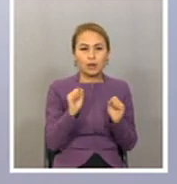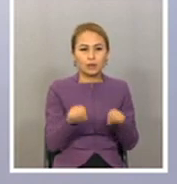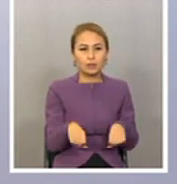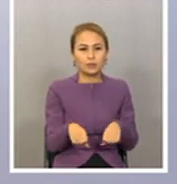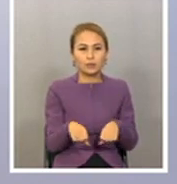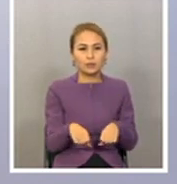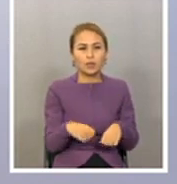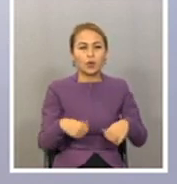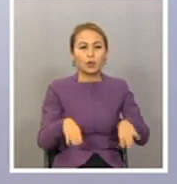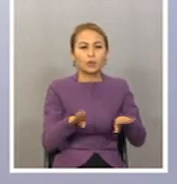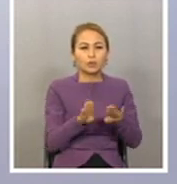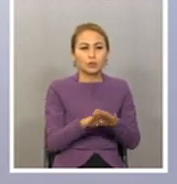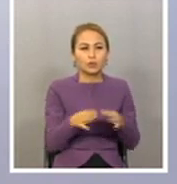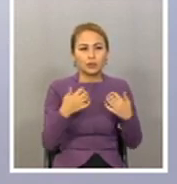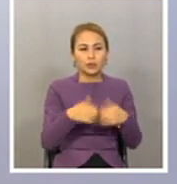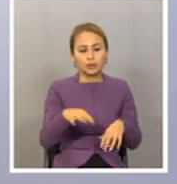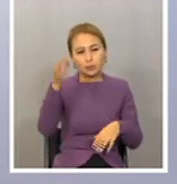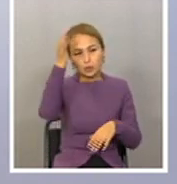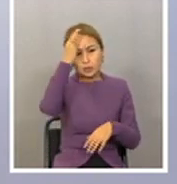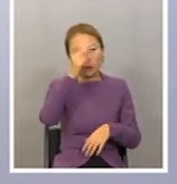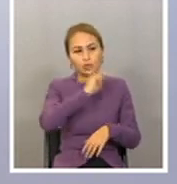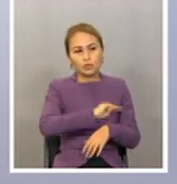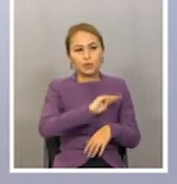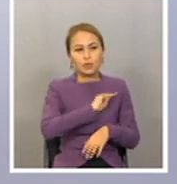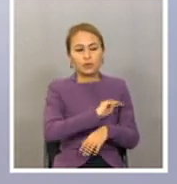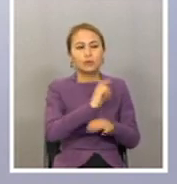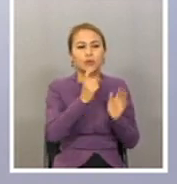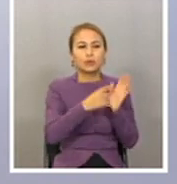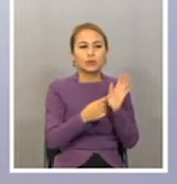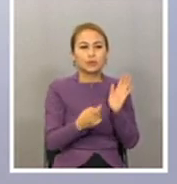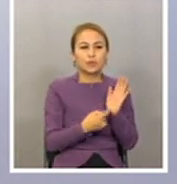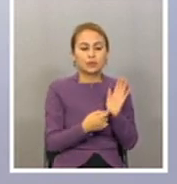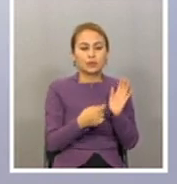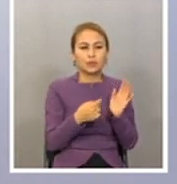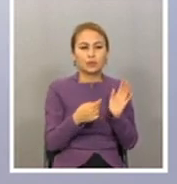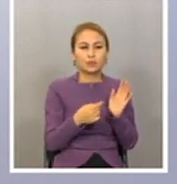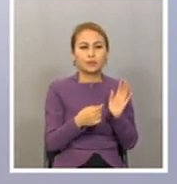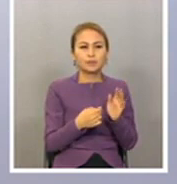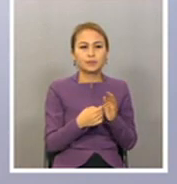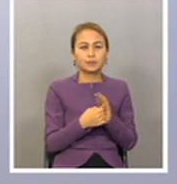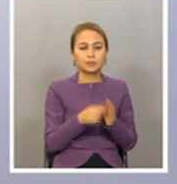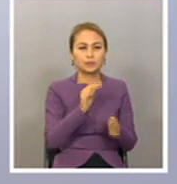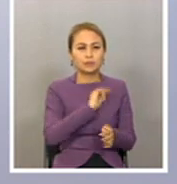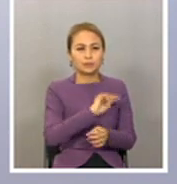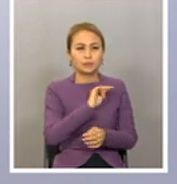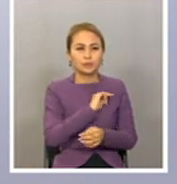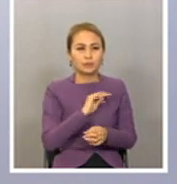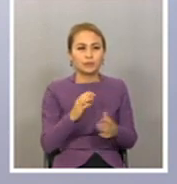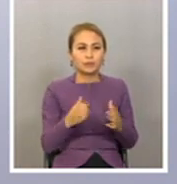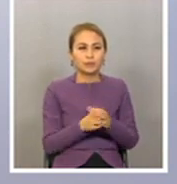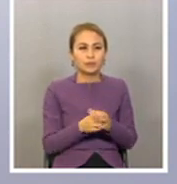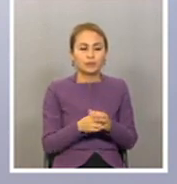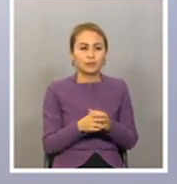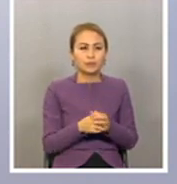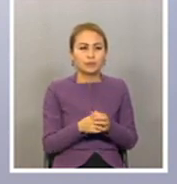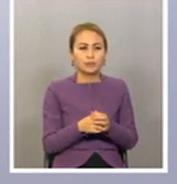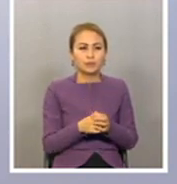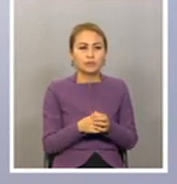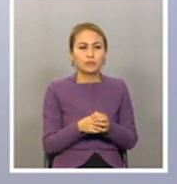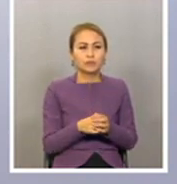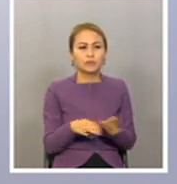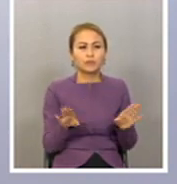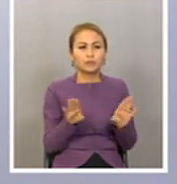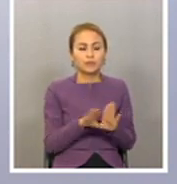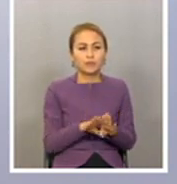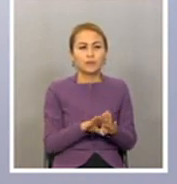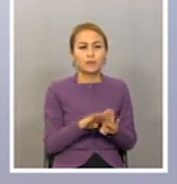Ол үшін еске түсірейік. Біз жұмысты өнімділікке бөлеміз. Жұмыс ол бізде әдеттегідей 1 бүтін және 45'ten